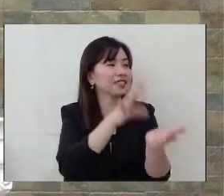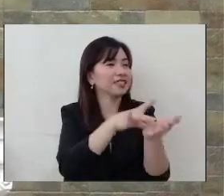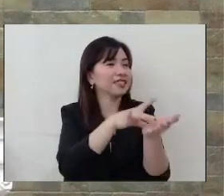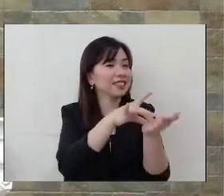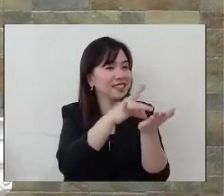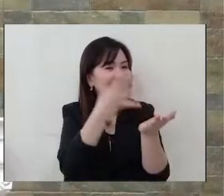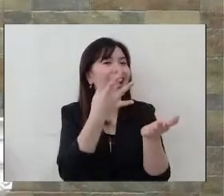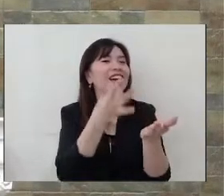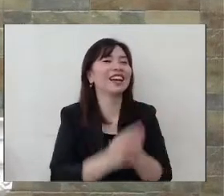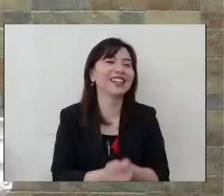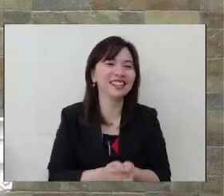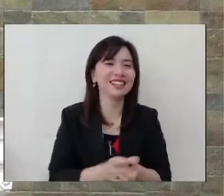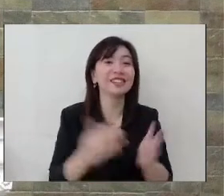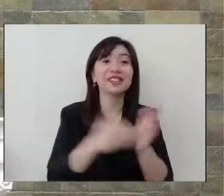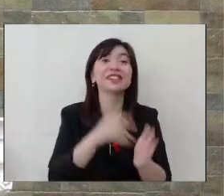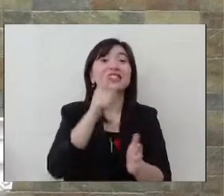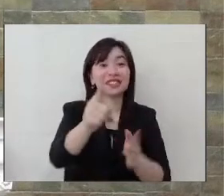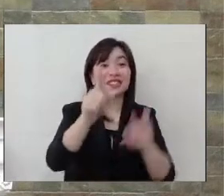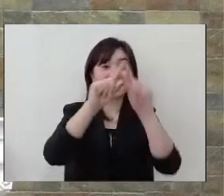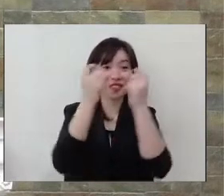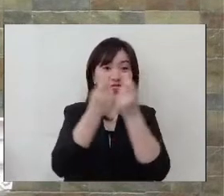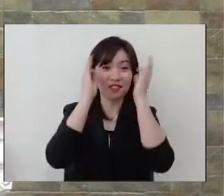the preaching.